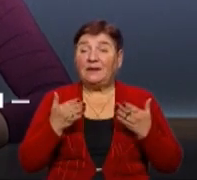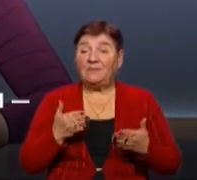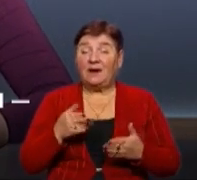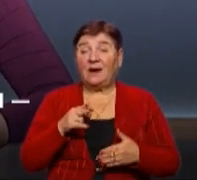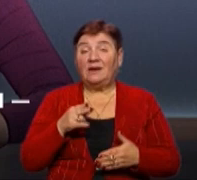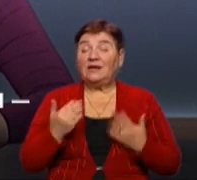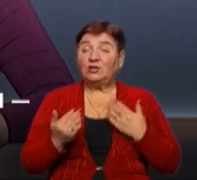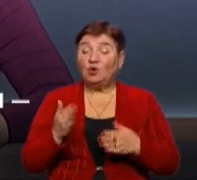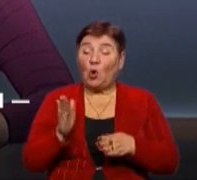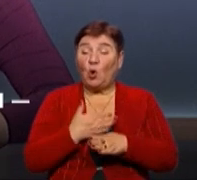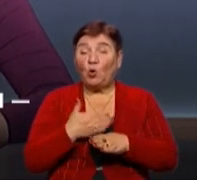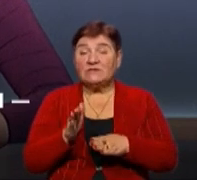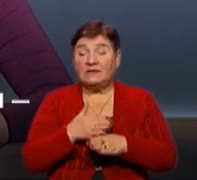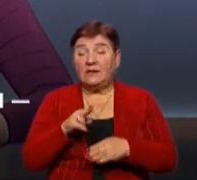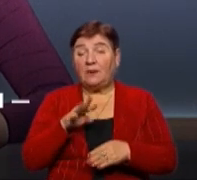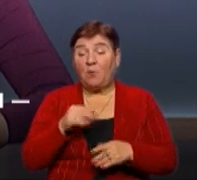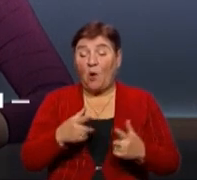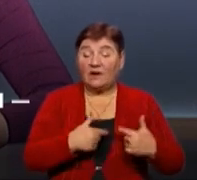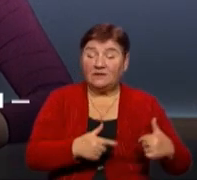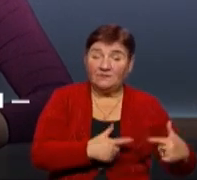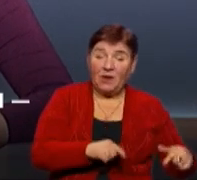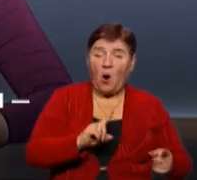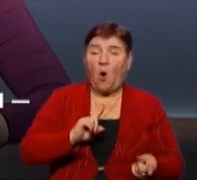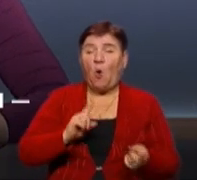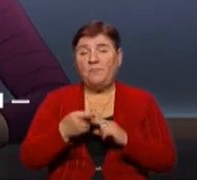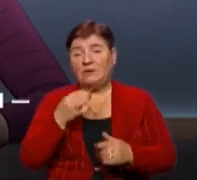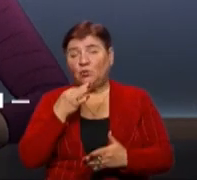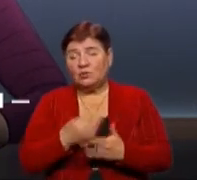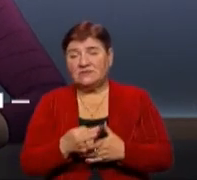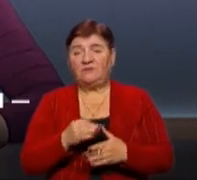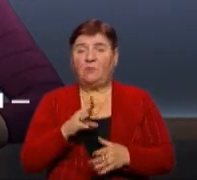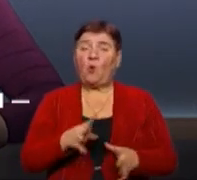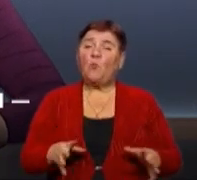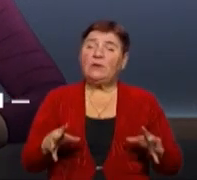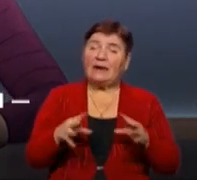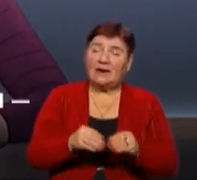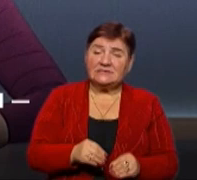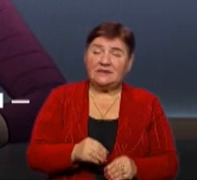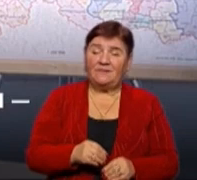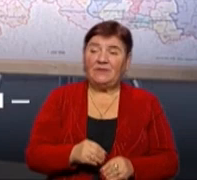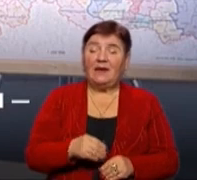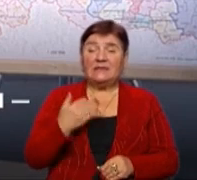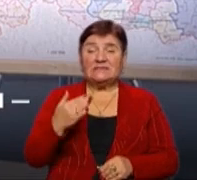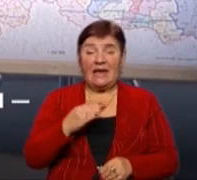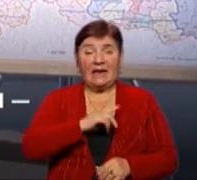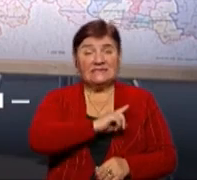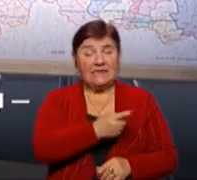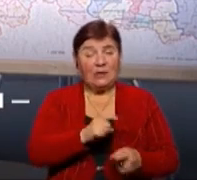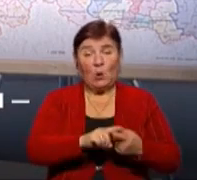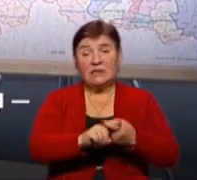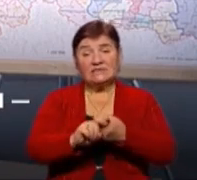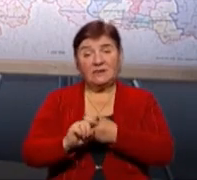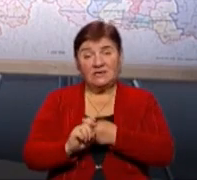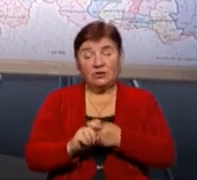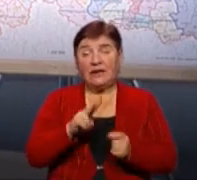по категоріях? Комунікація з ними, обмін досвідом, а ще чому можуть сприяти? Ну, це достатньо сильно залежить від